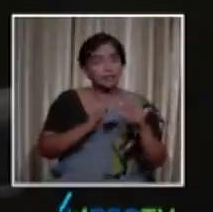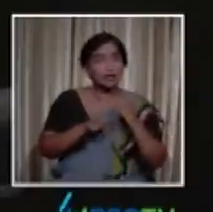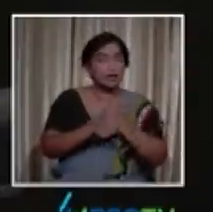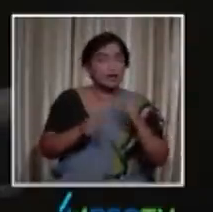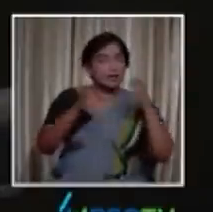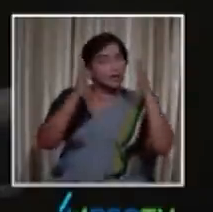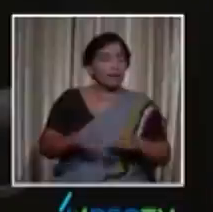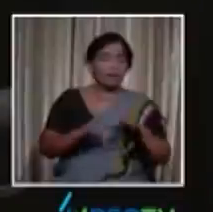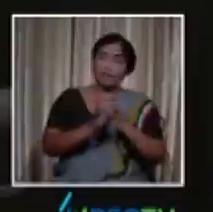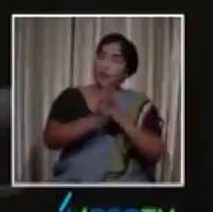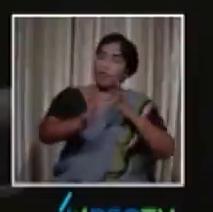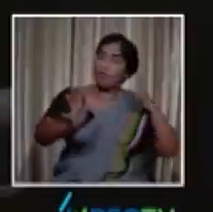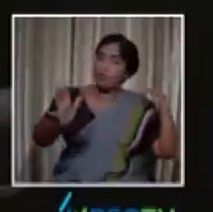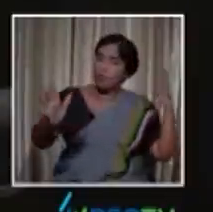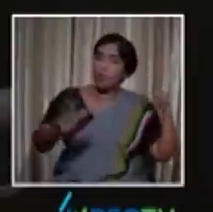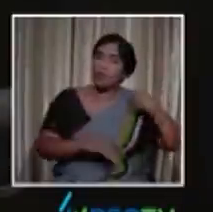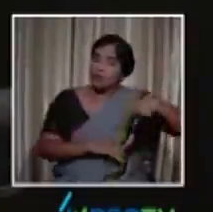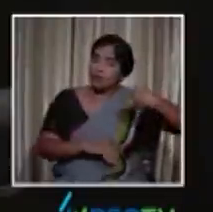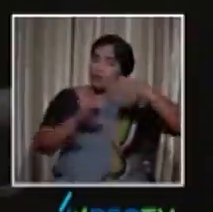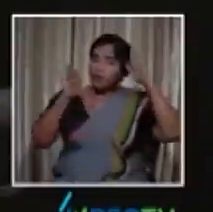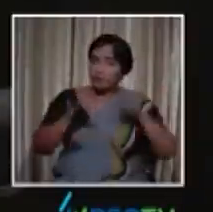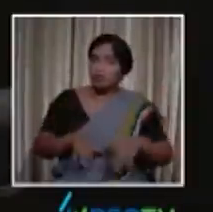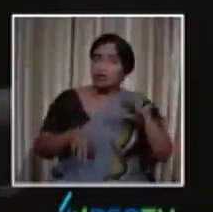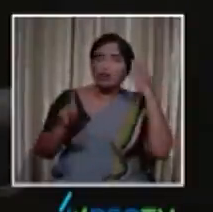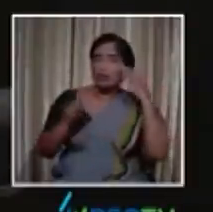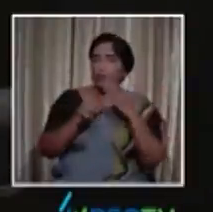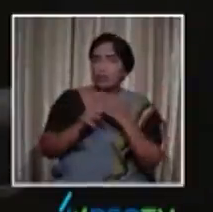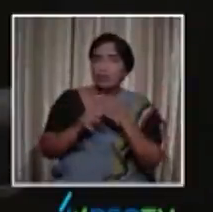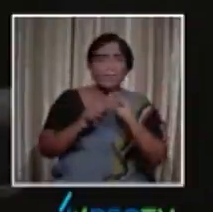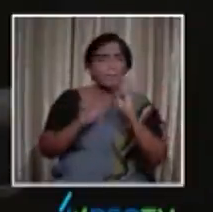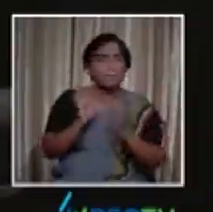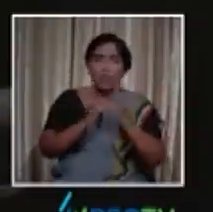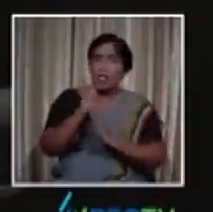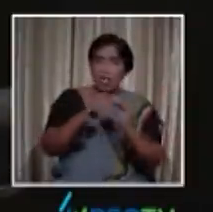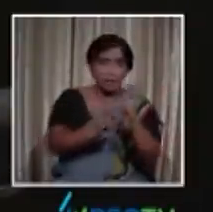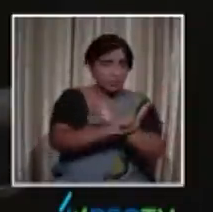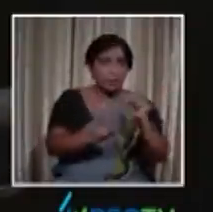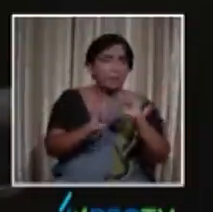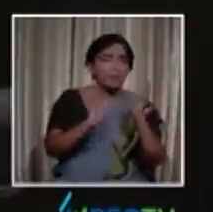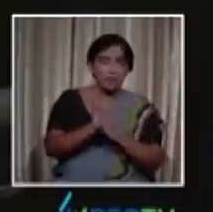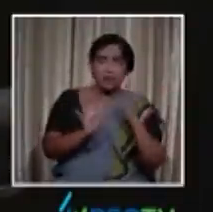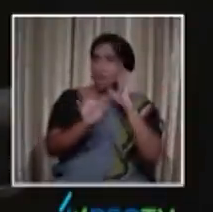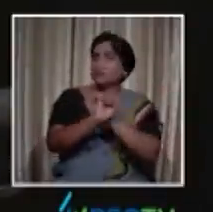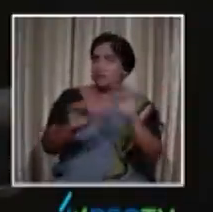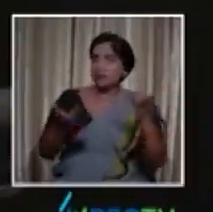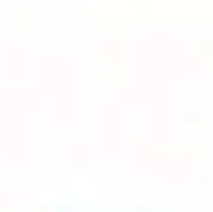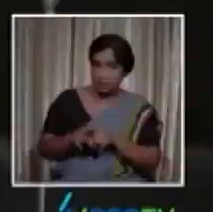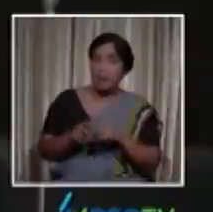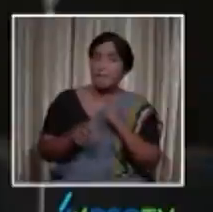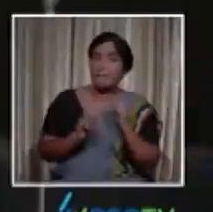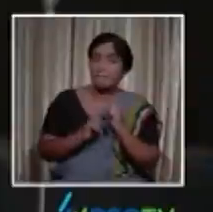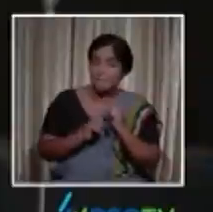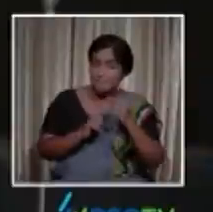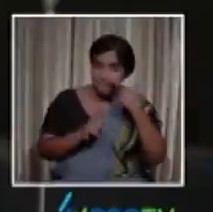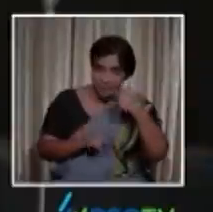ටැංකි තියාන විශාල පිරිසක් දවස් ගාණක් ඉන්නවා මේ සම්බන්ධයෙන් අරු ගානේ අගමැතිතුමා හරි ඇමතිවරු නැත්තම් මේකට ප්‍රකාශයක් කරන්න මොකද මිනිස්සු රස්සියාදු වෙනවා